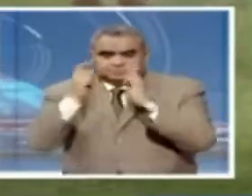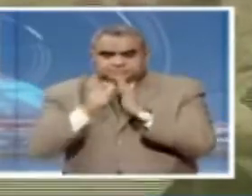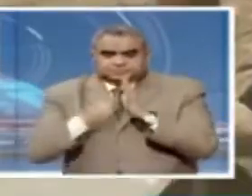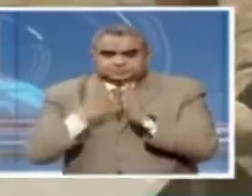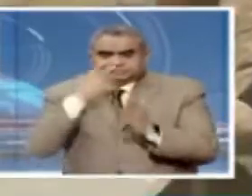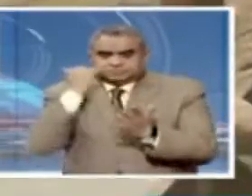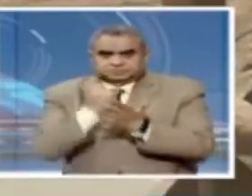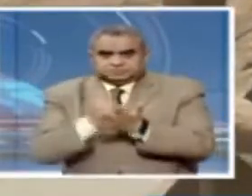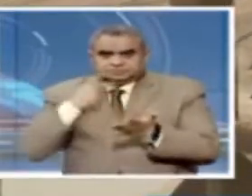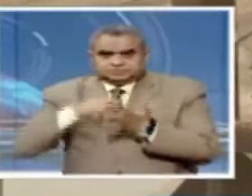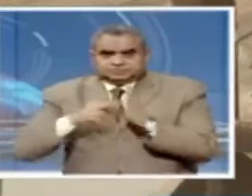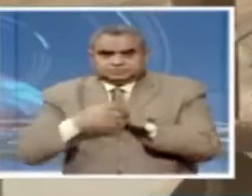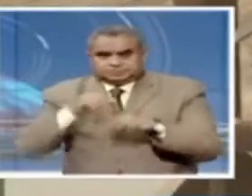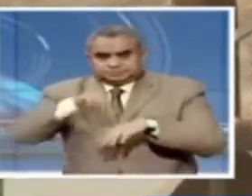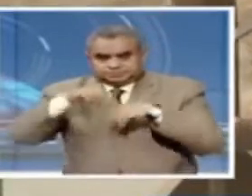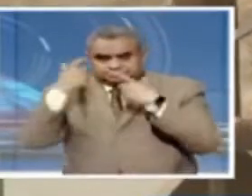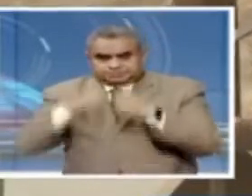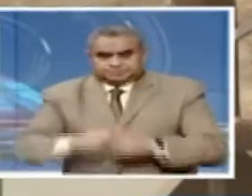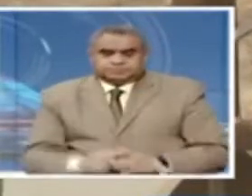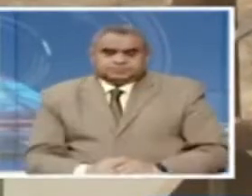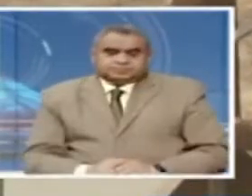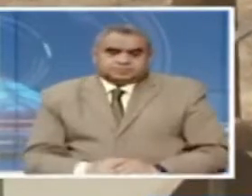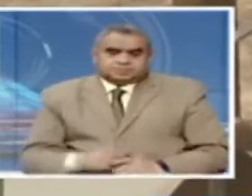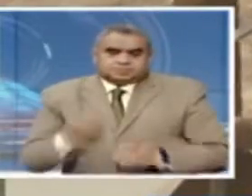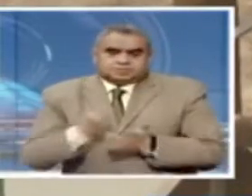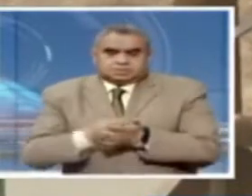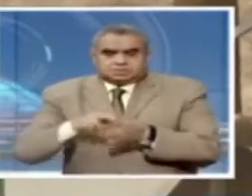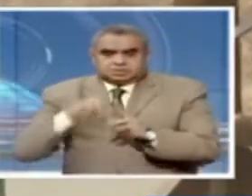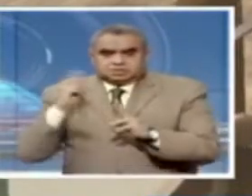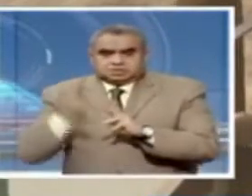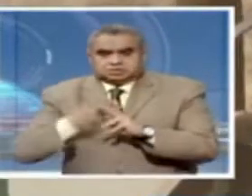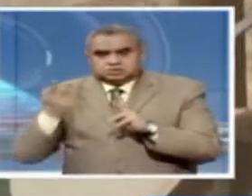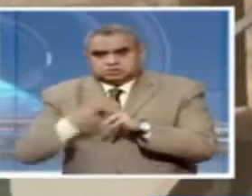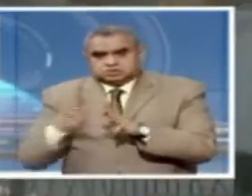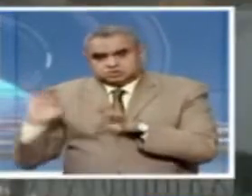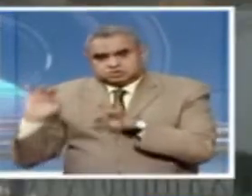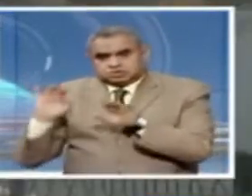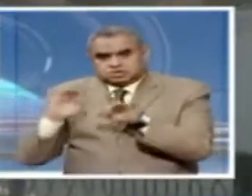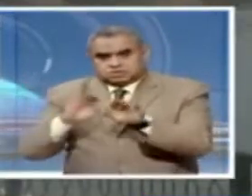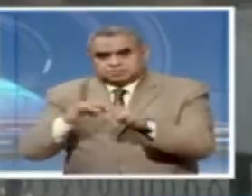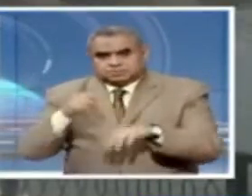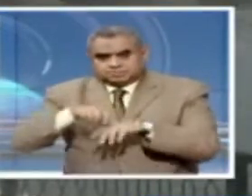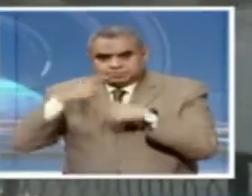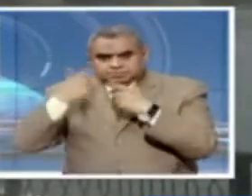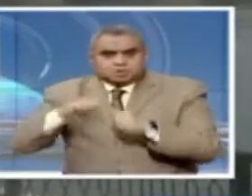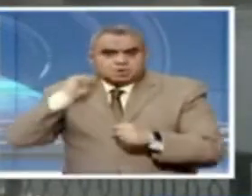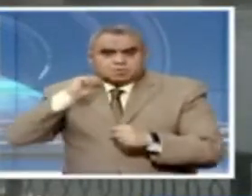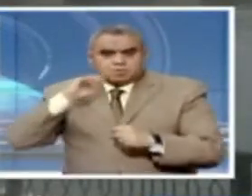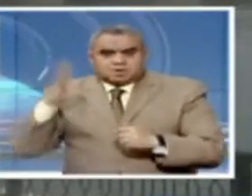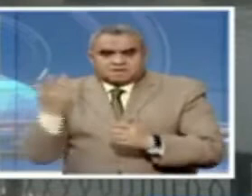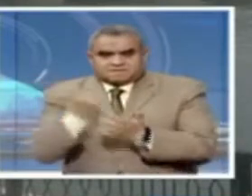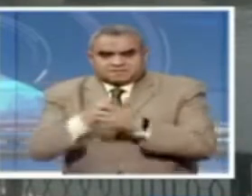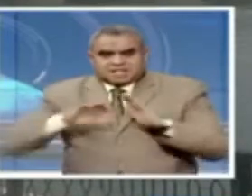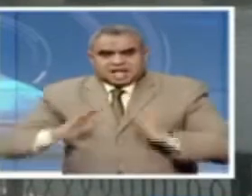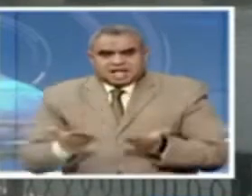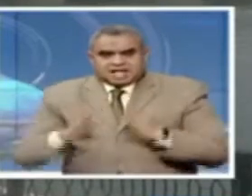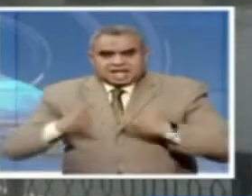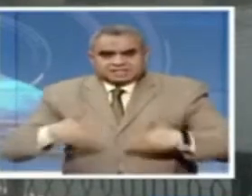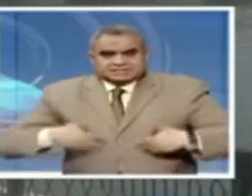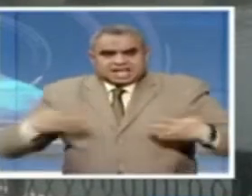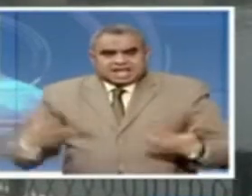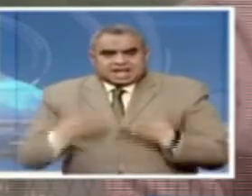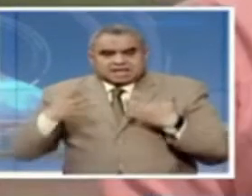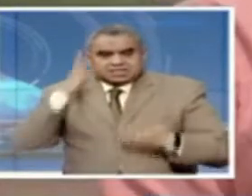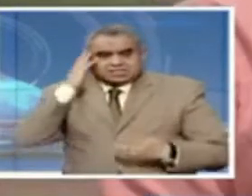والتي أصبحت علامة مميزة لاستقبال المواطنين من جميع المحافظات لقضاء العطلات والأعياد